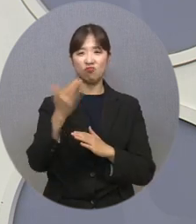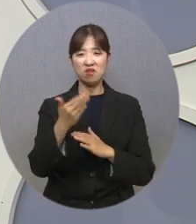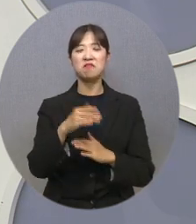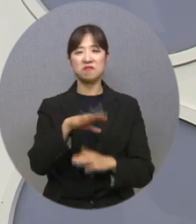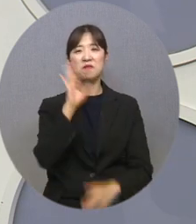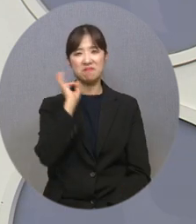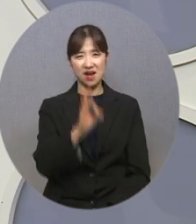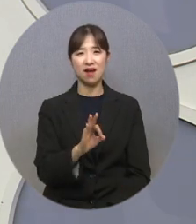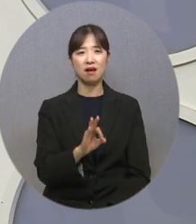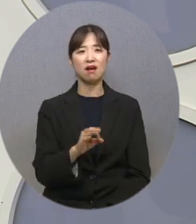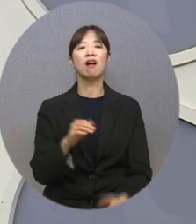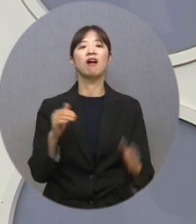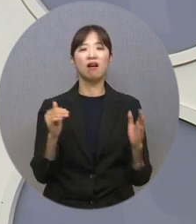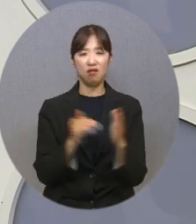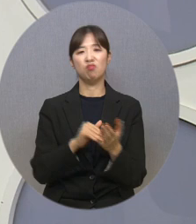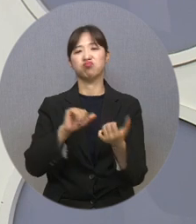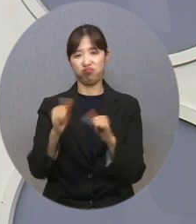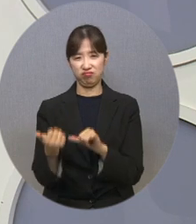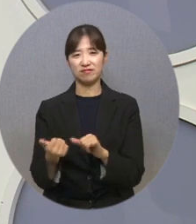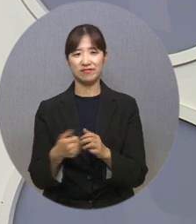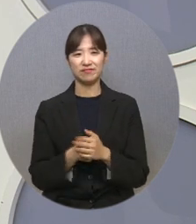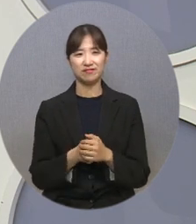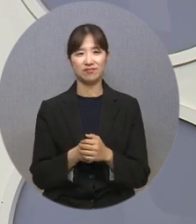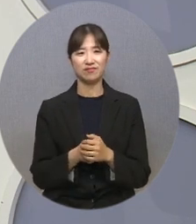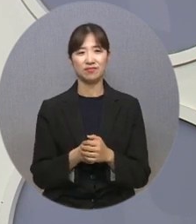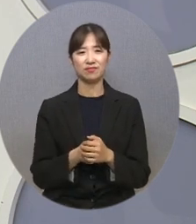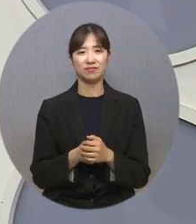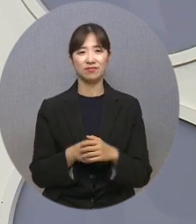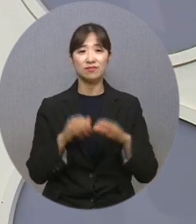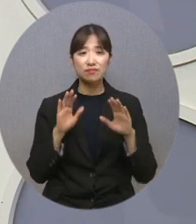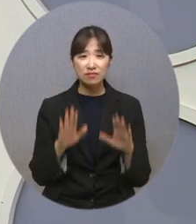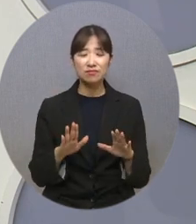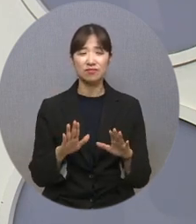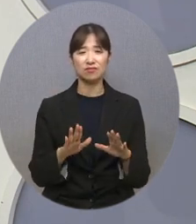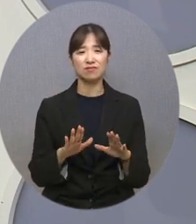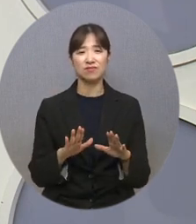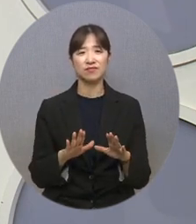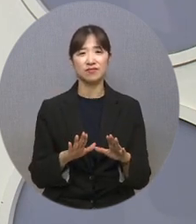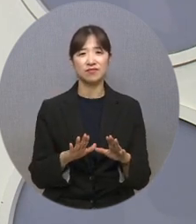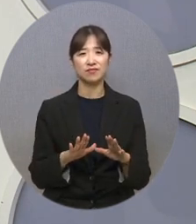그리고 세상을 떴거든요. 근데 지금 그